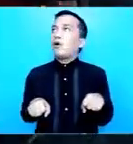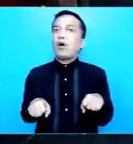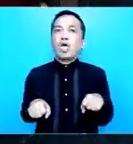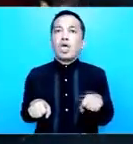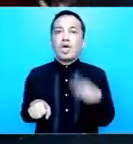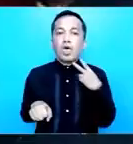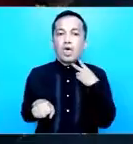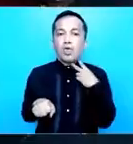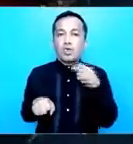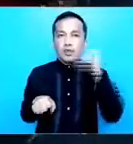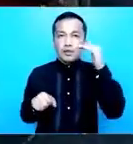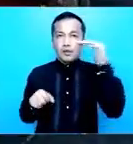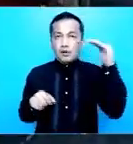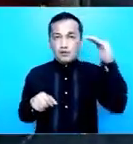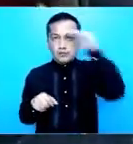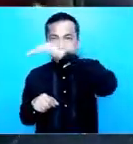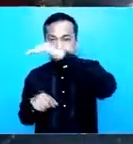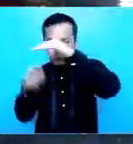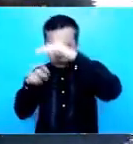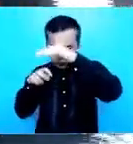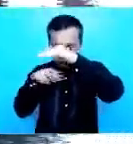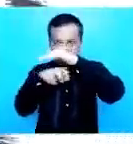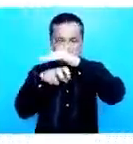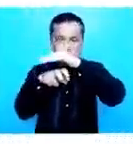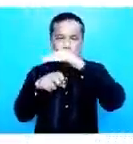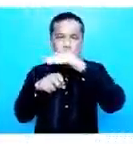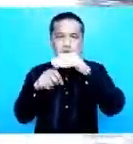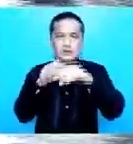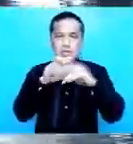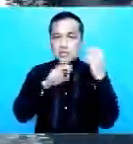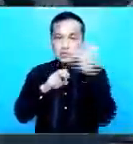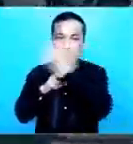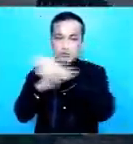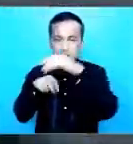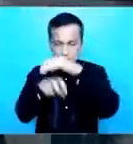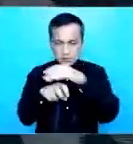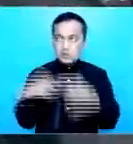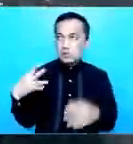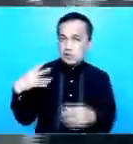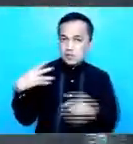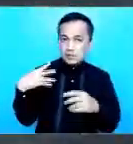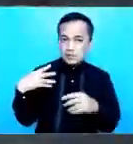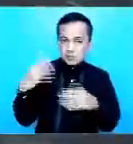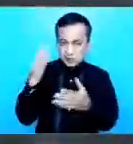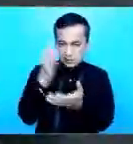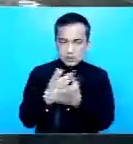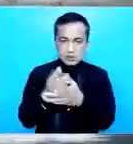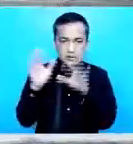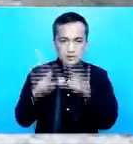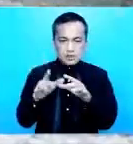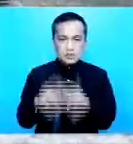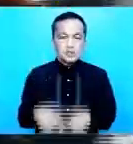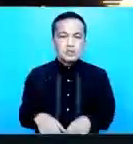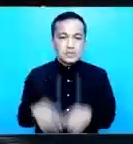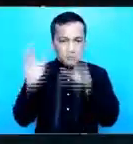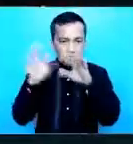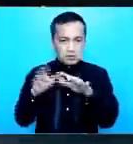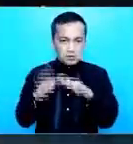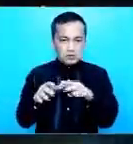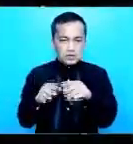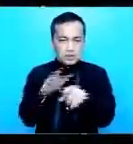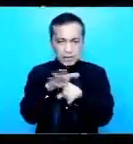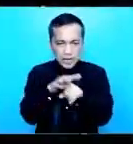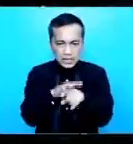sa overpass ng MRT sa Santolan habang hinihintay na tumila ang ulan. Nagdulot din ang ulan ng bahagyang pagbagal sa